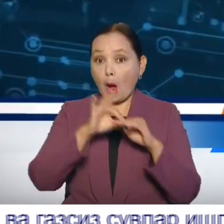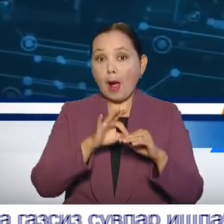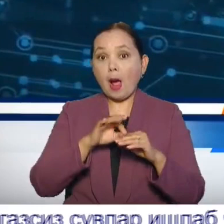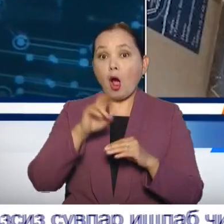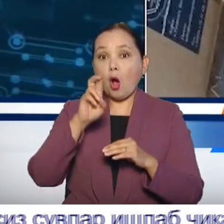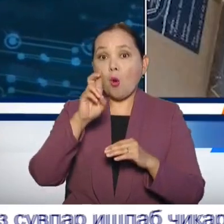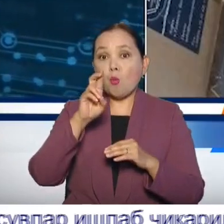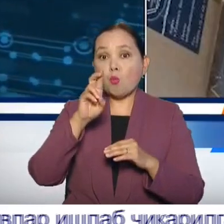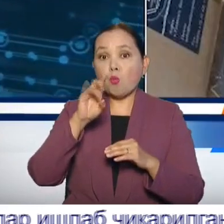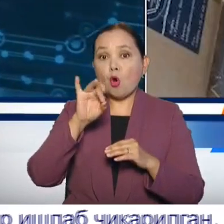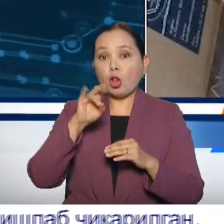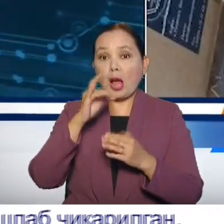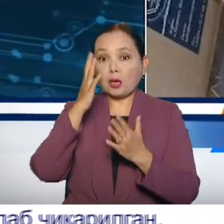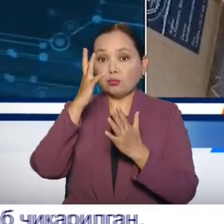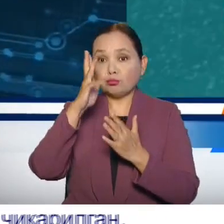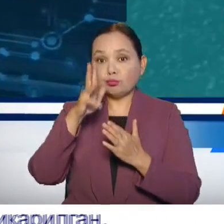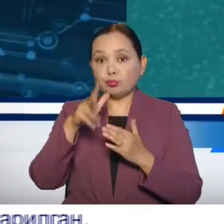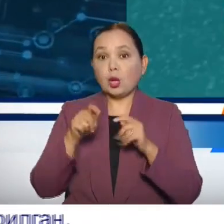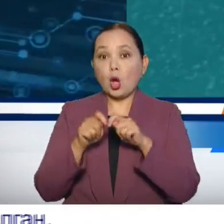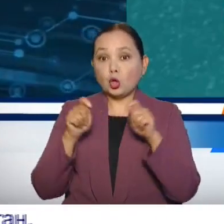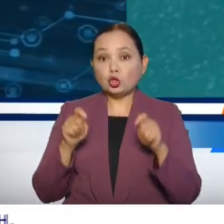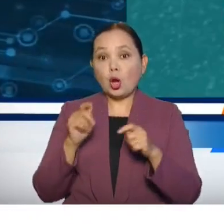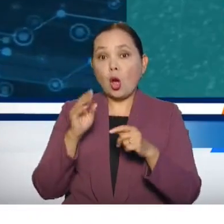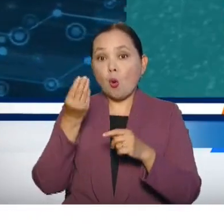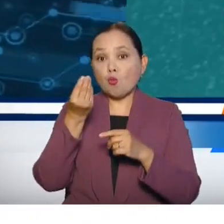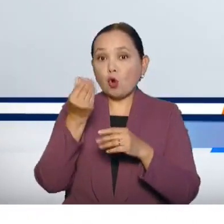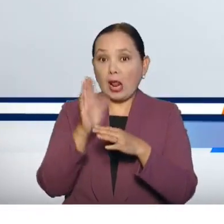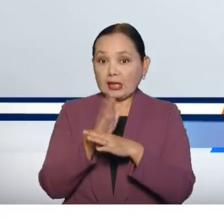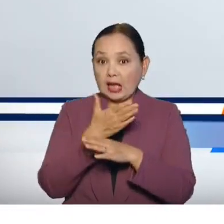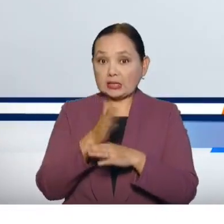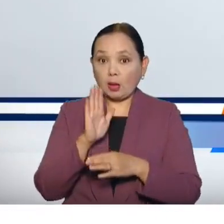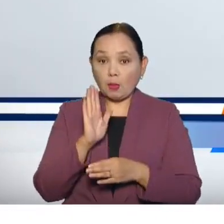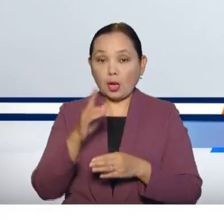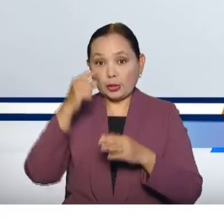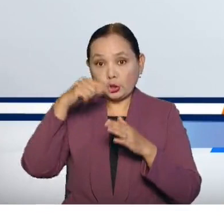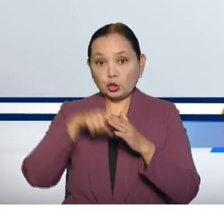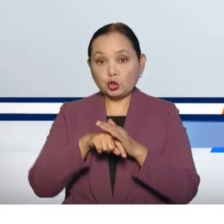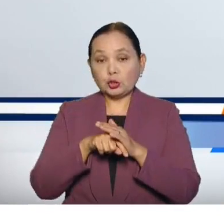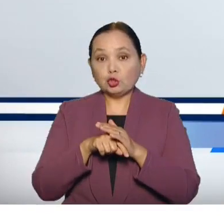bolgarka yordamida kesib ochiladi va pullar o'zaro taqsimlanadi. Ichidan